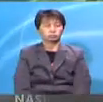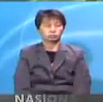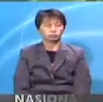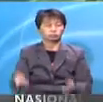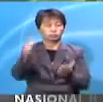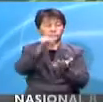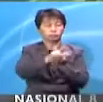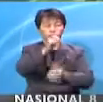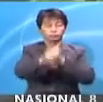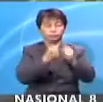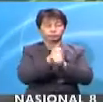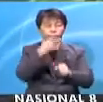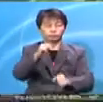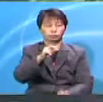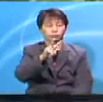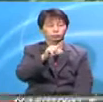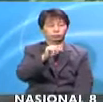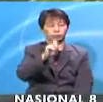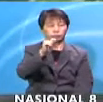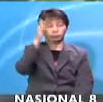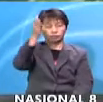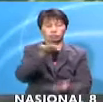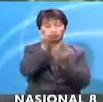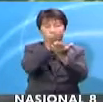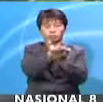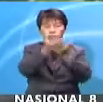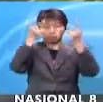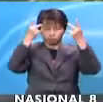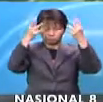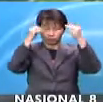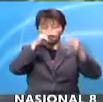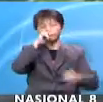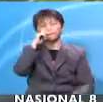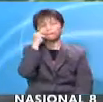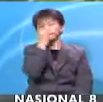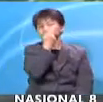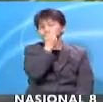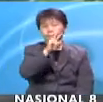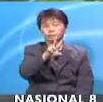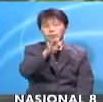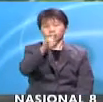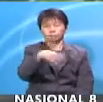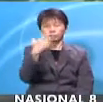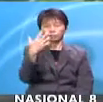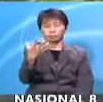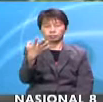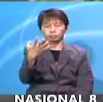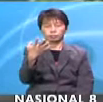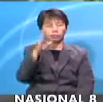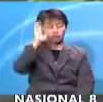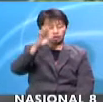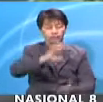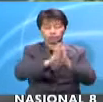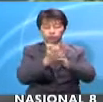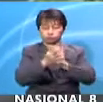tahunan gtv 2014 akan dibentangkan oleh Perdana Menteri Datuk srina pada 28 hari bulan ini ia